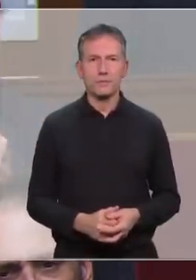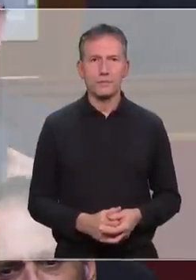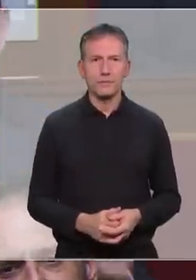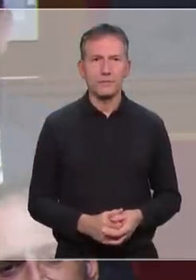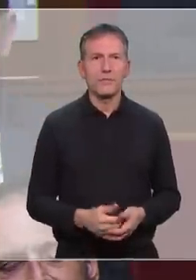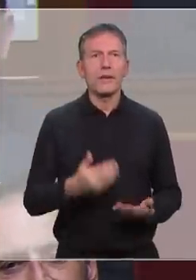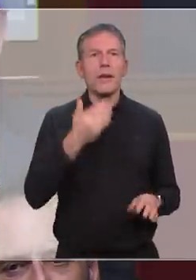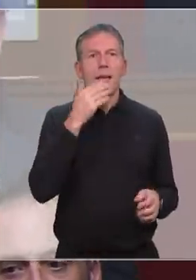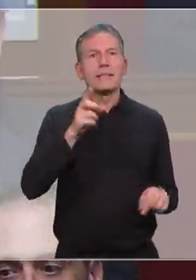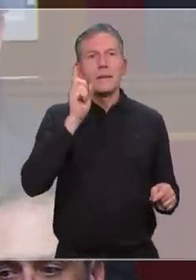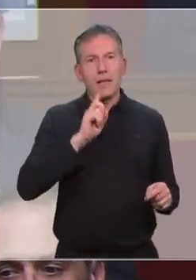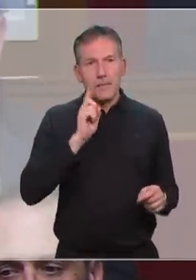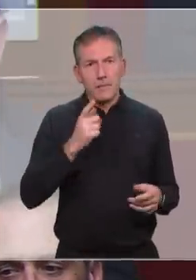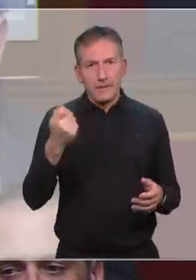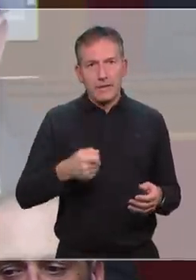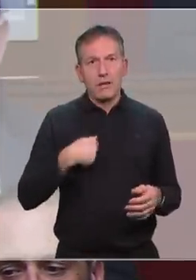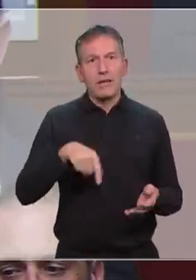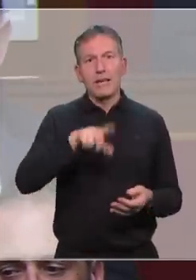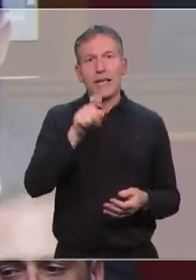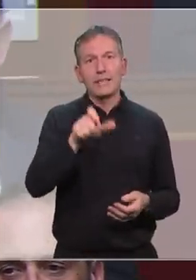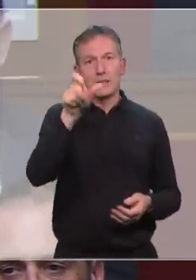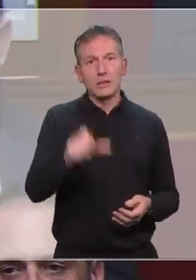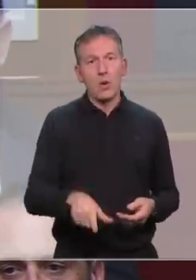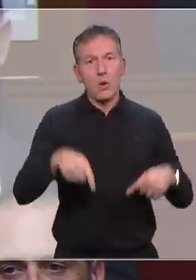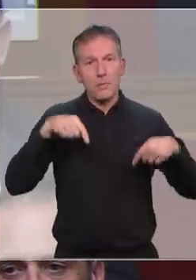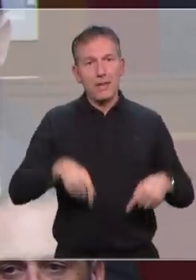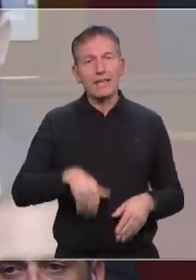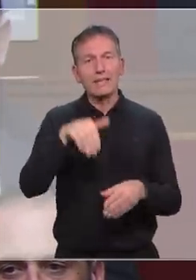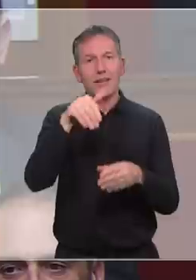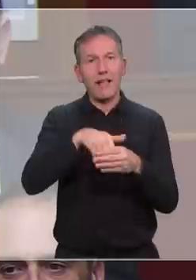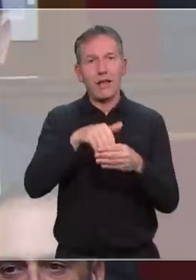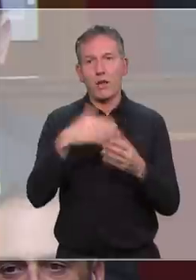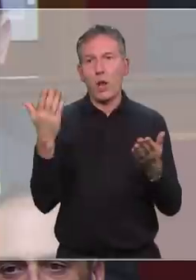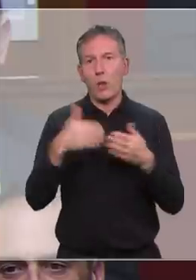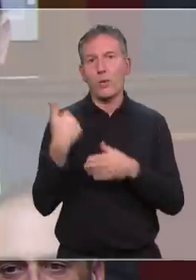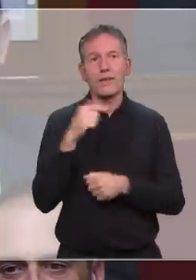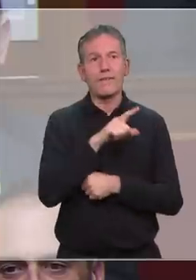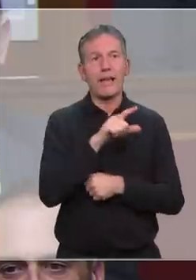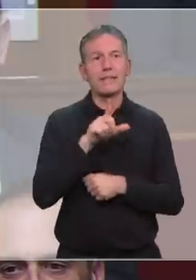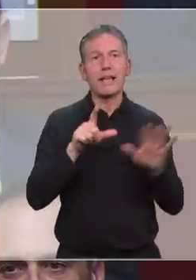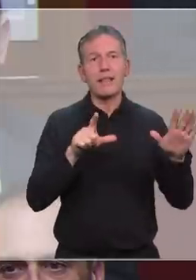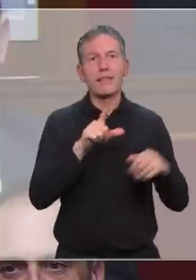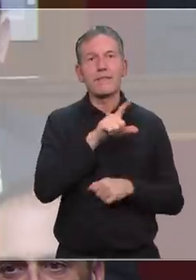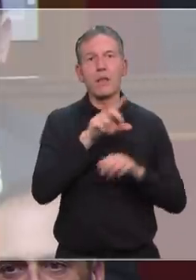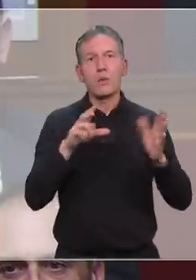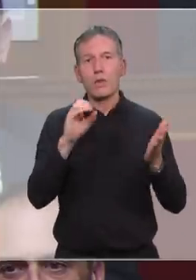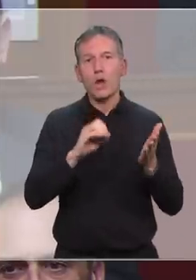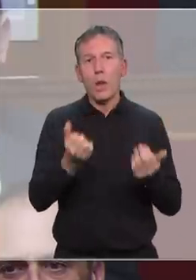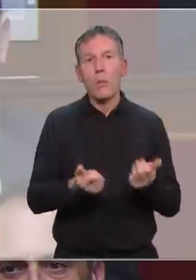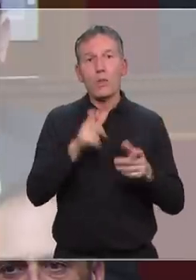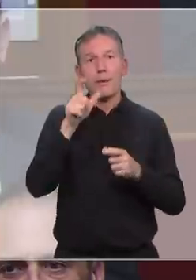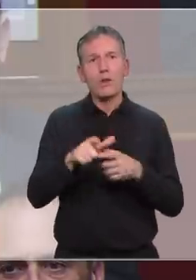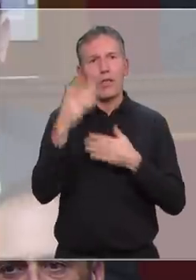Merci, Madame la Présidente. Ma question s'adresse au ministre de l'Intérieur. Dans la nuit du 27 au 28 octobre, un multirécidiviste